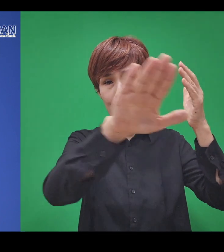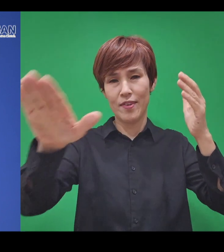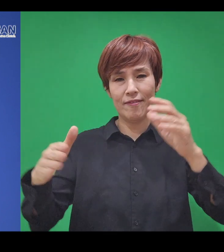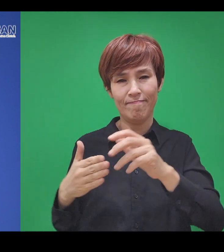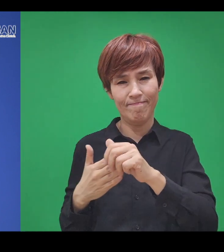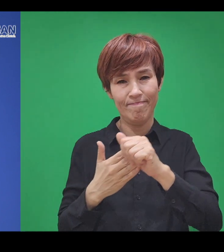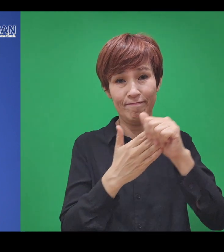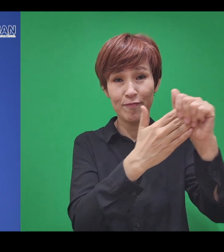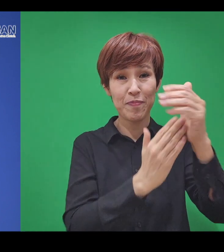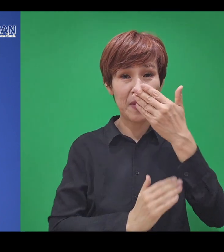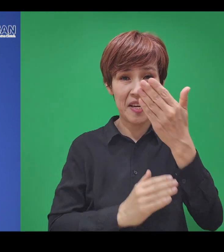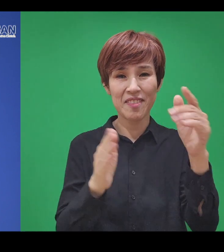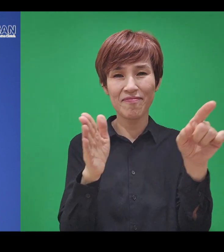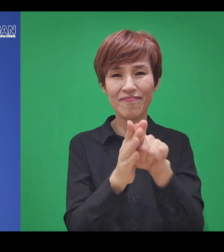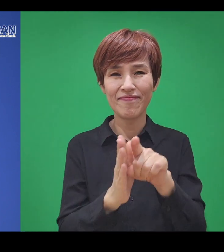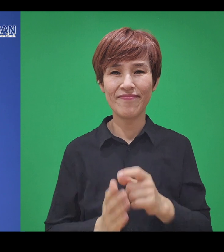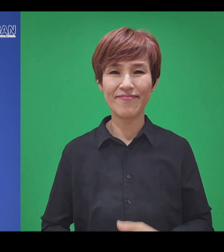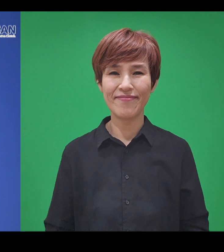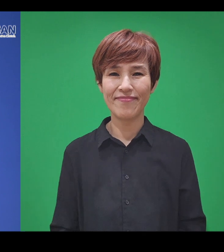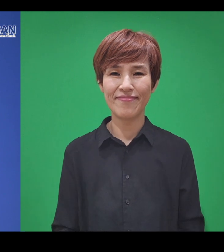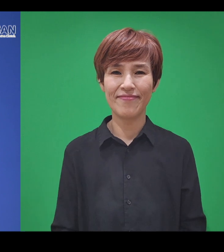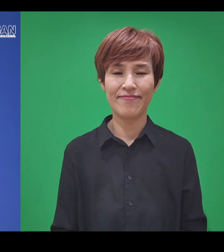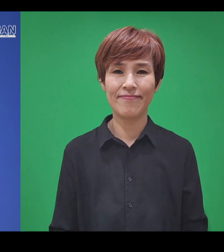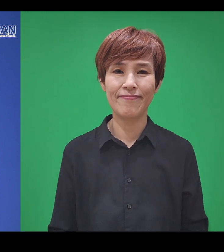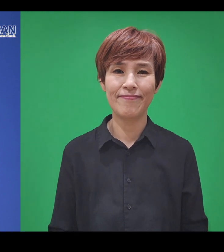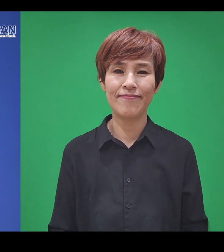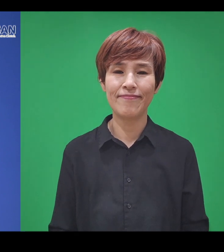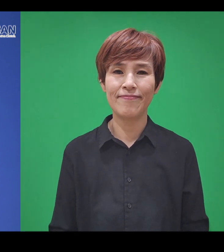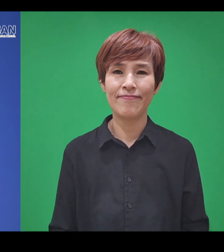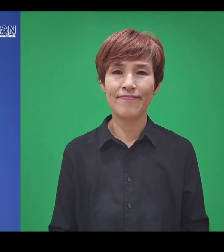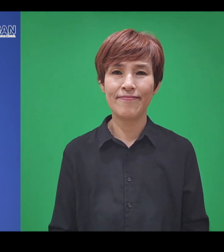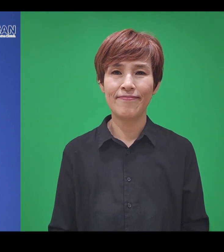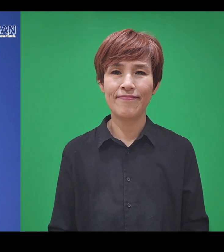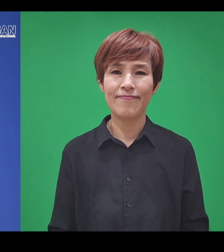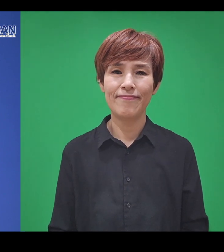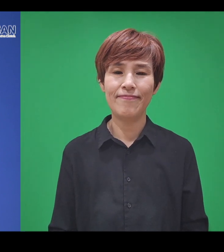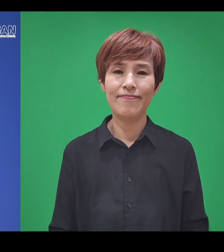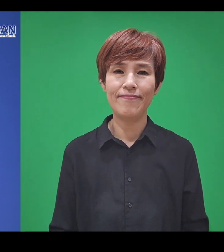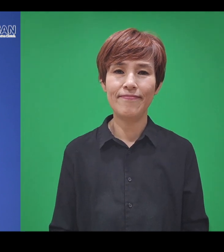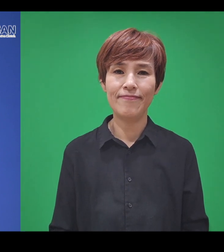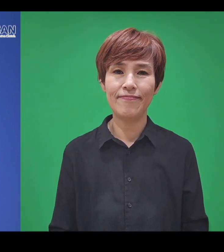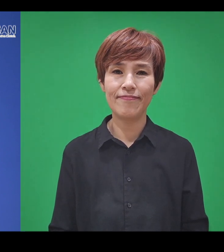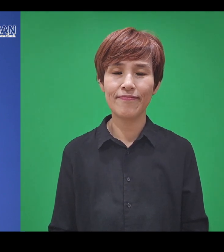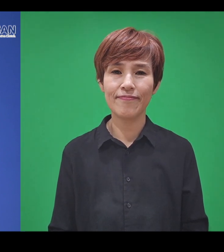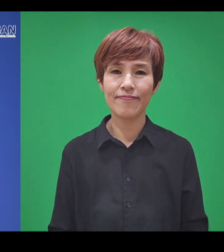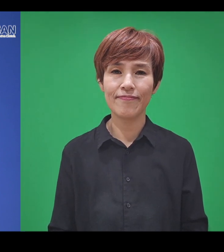데리고 가실 줄 믿습니다. 말씀을 맺겠습니다.